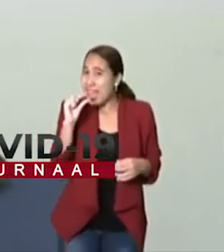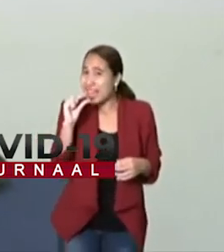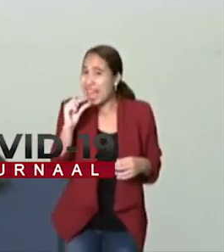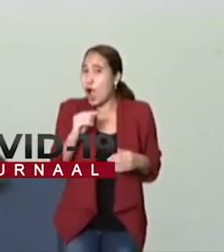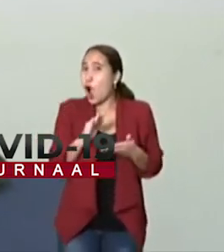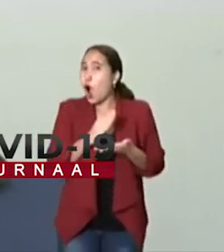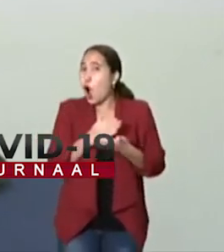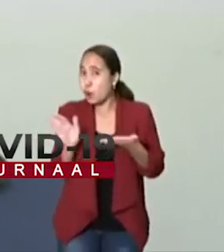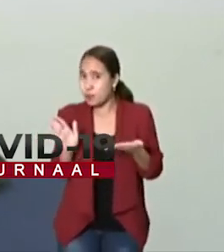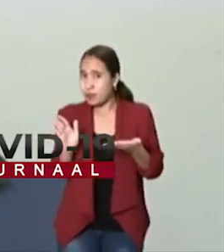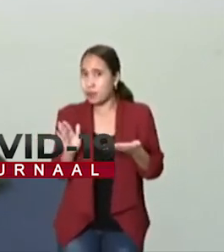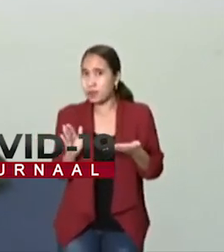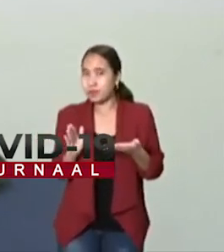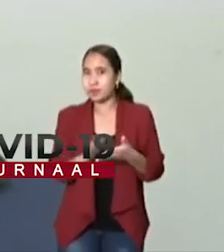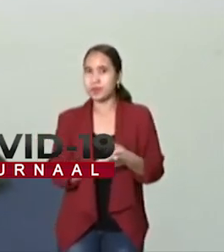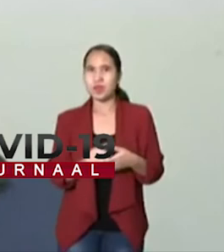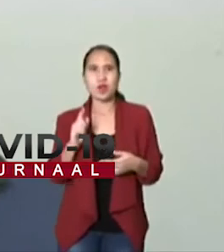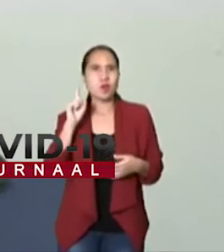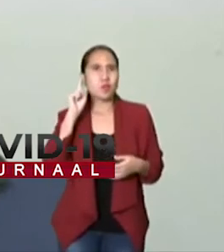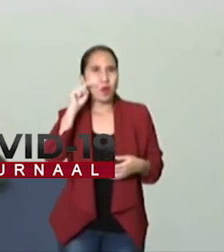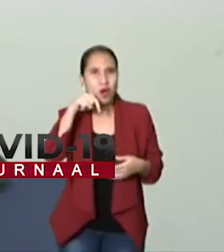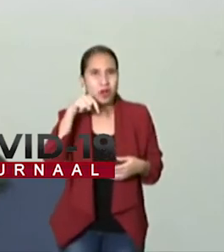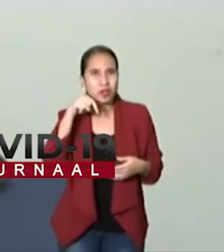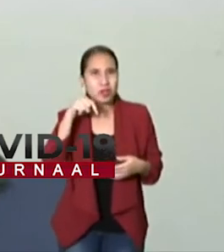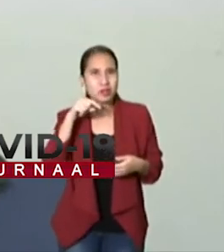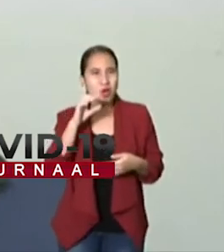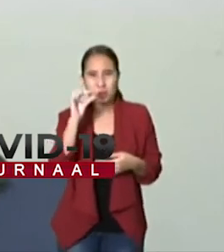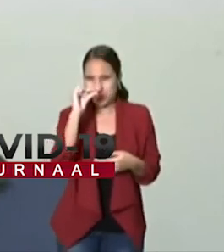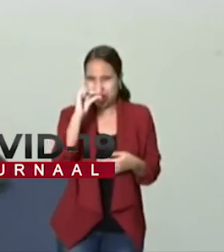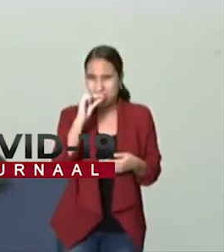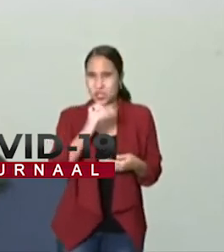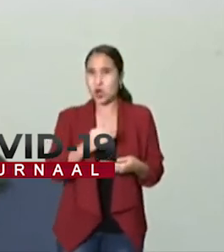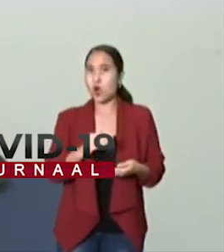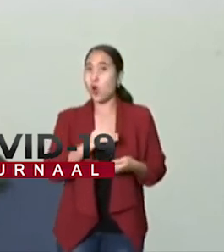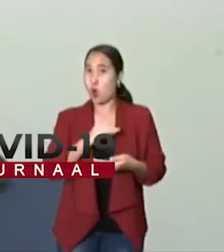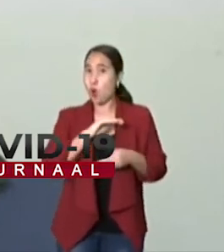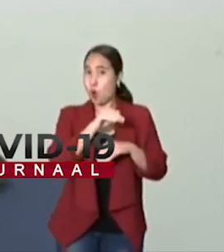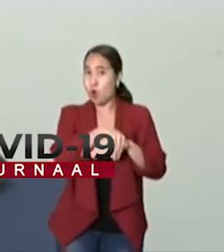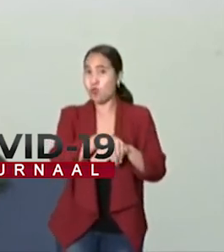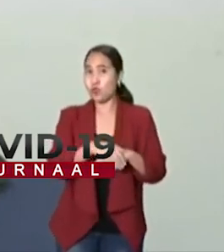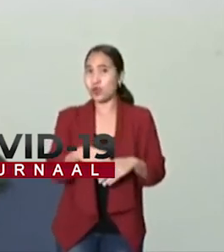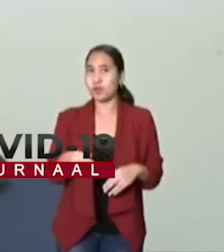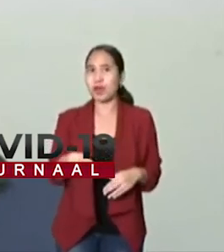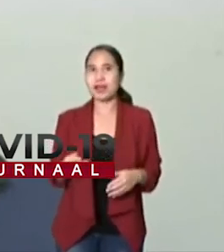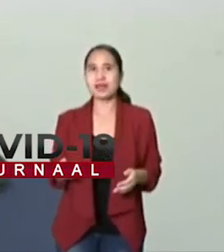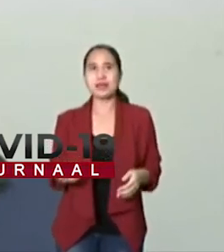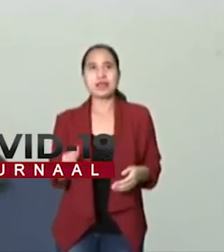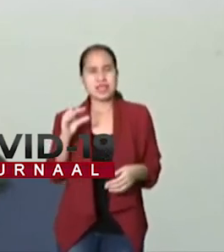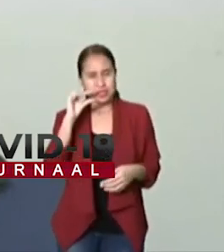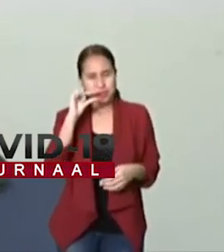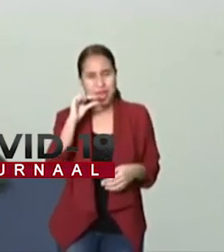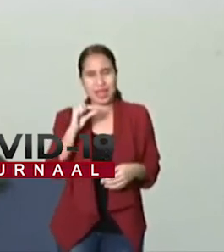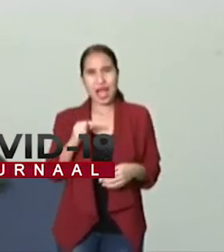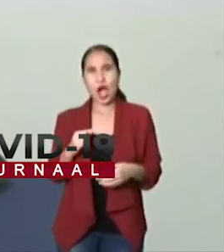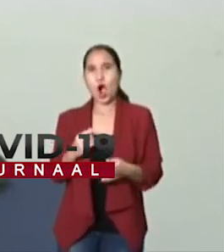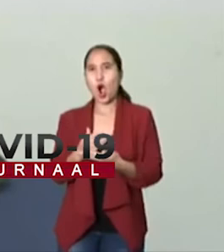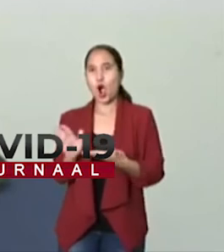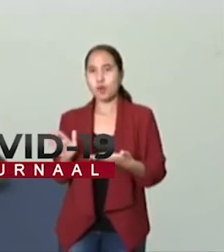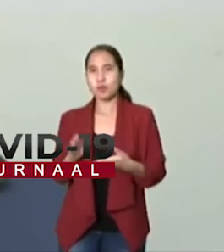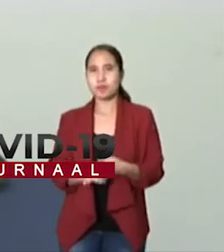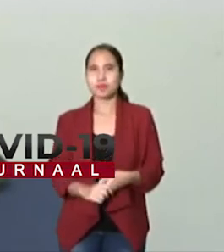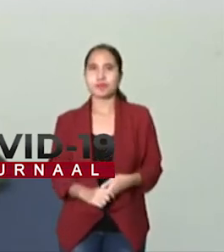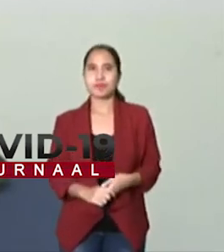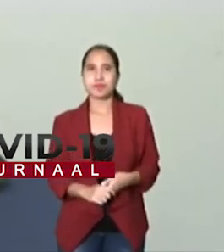date bakatamara eigenlijk, a Pfizer sawe abi, dat Clari in januari. Dus baka jari